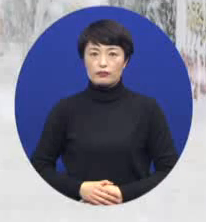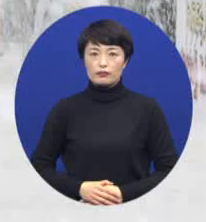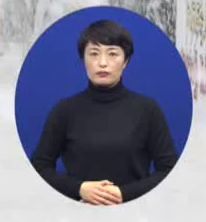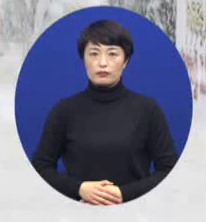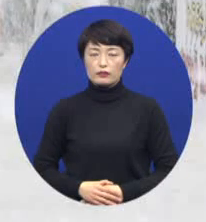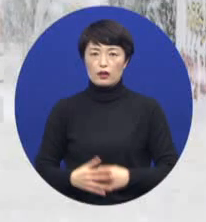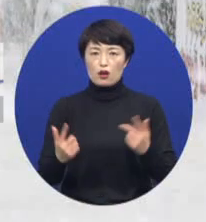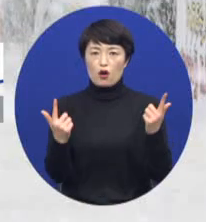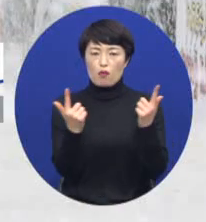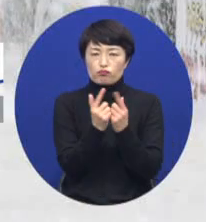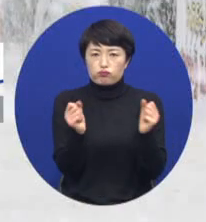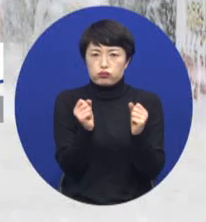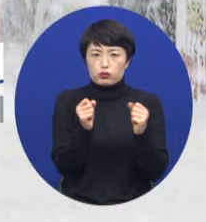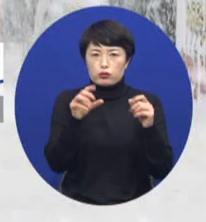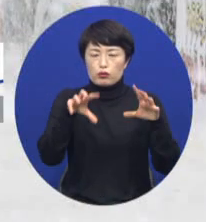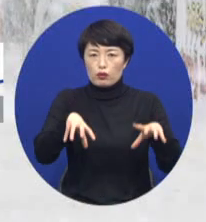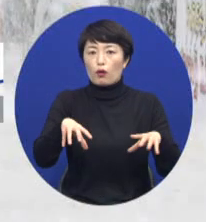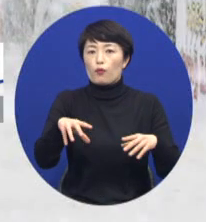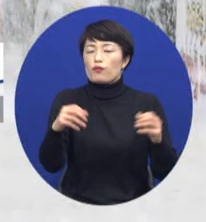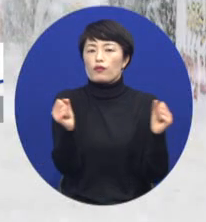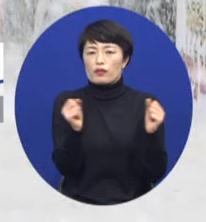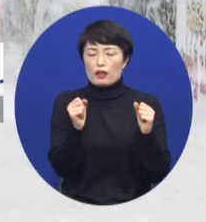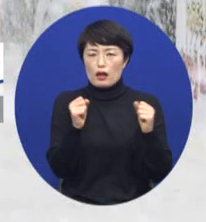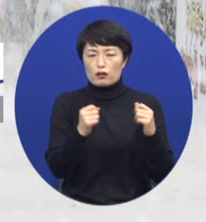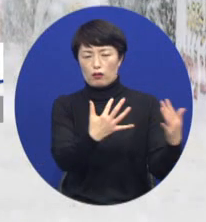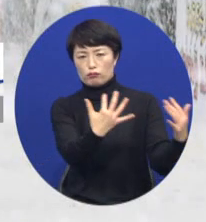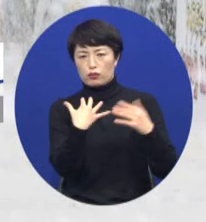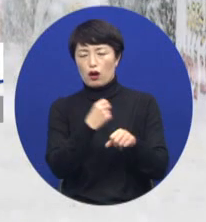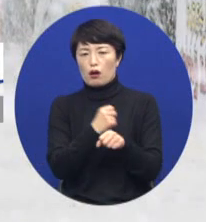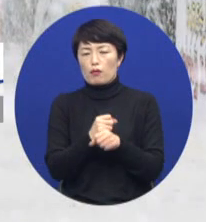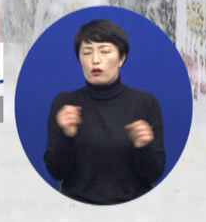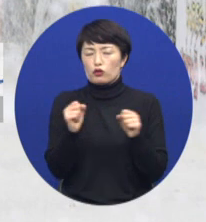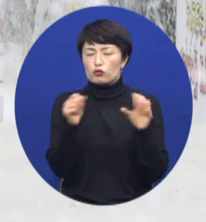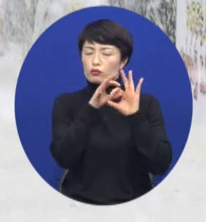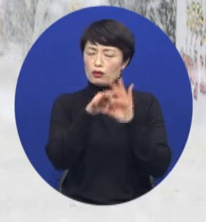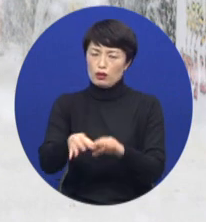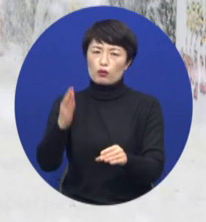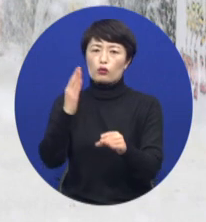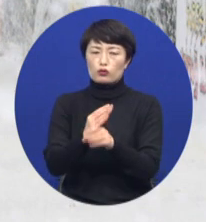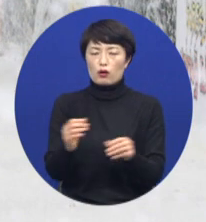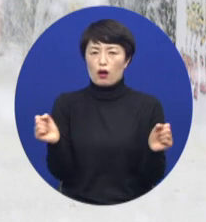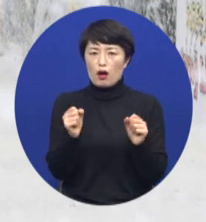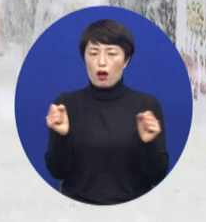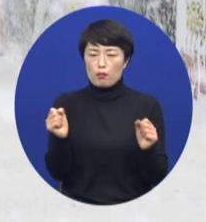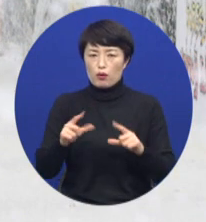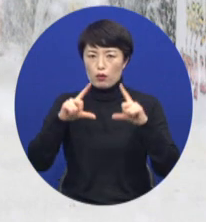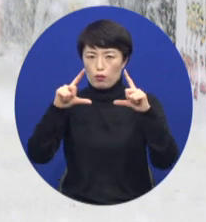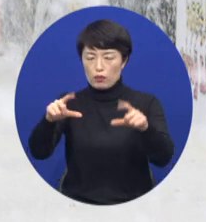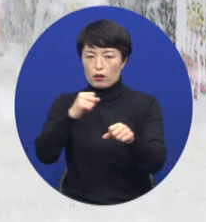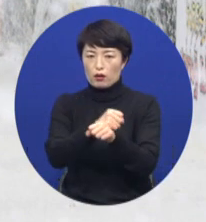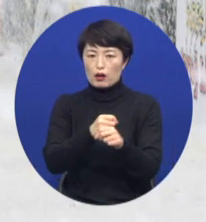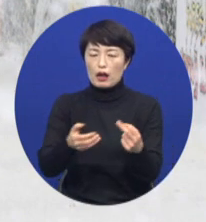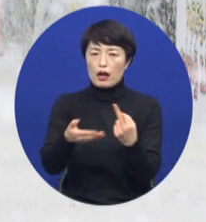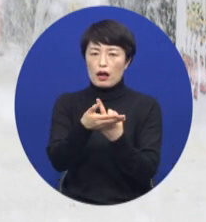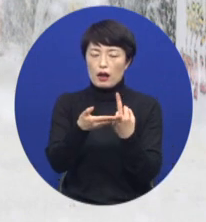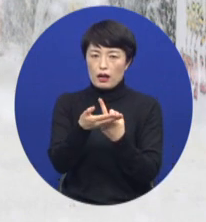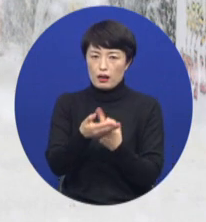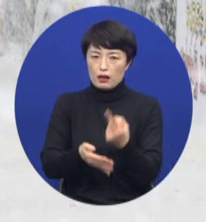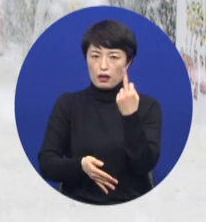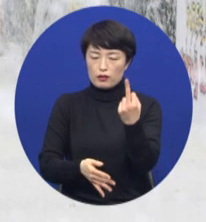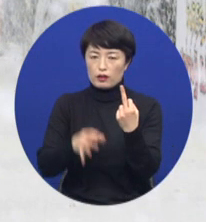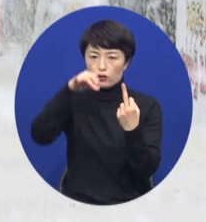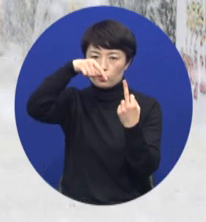북극 빨 냉기가 지속적으로 유입되면서 강추위가 이어지고 있습니다 한파 경보가 내려진 한라산 리스 5 리븐 오늘 아침